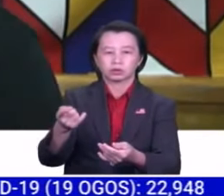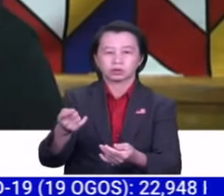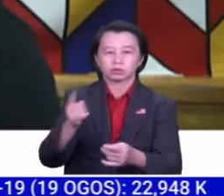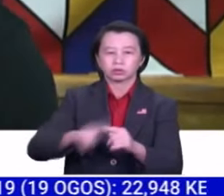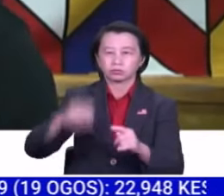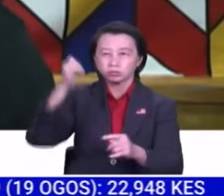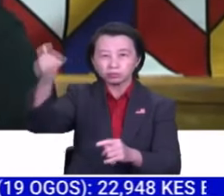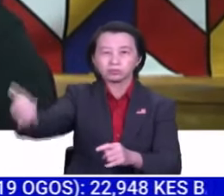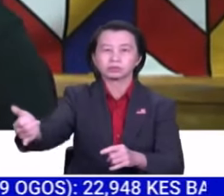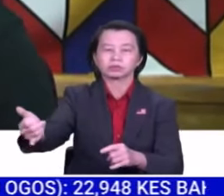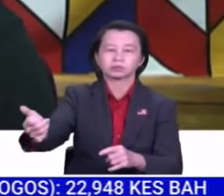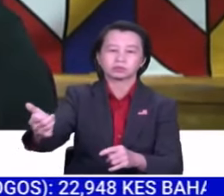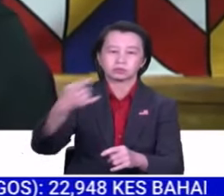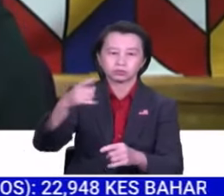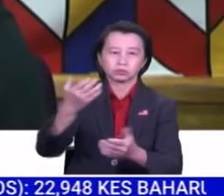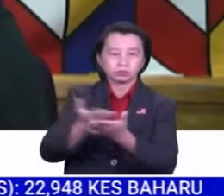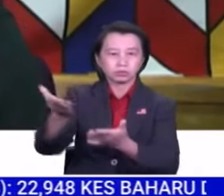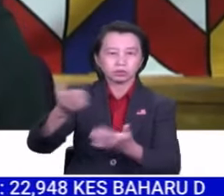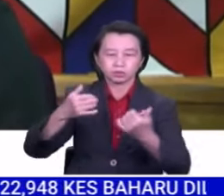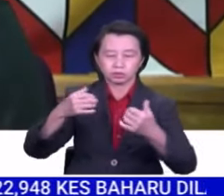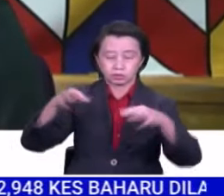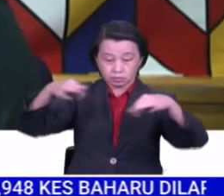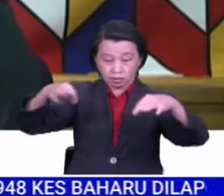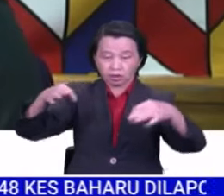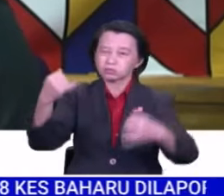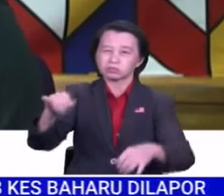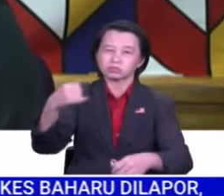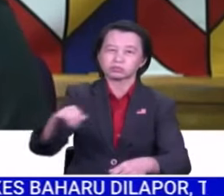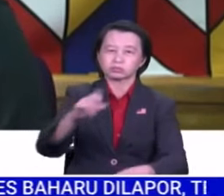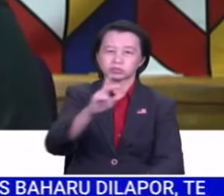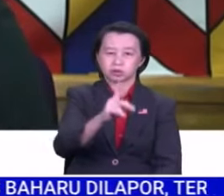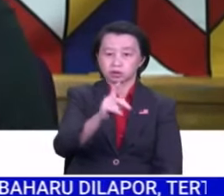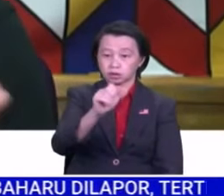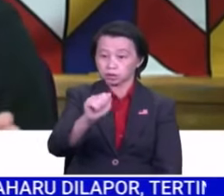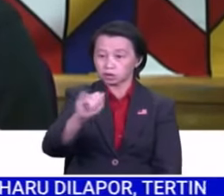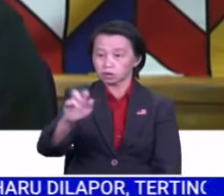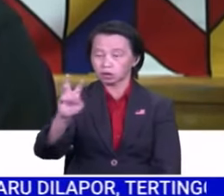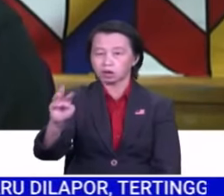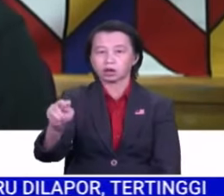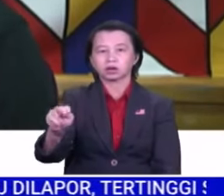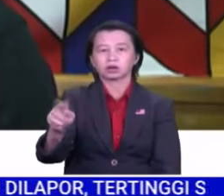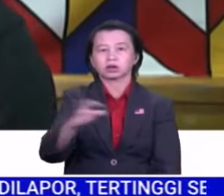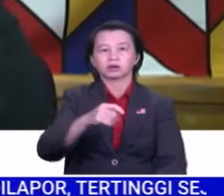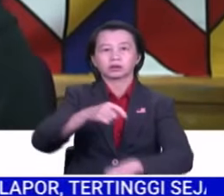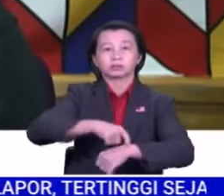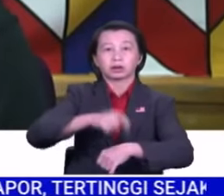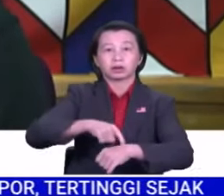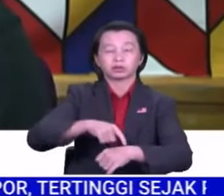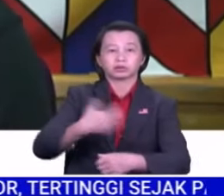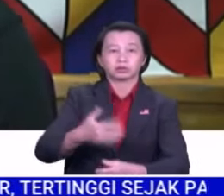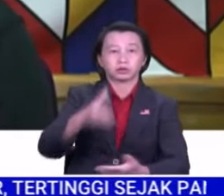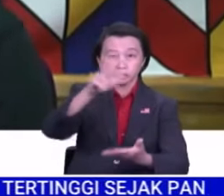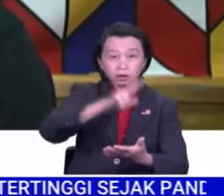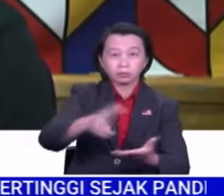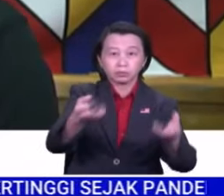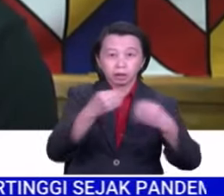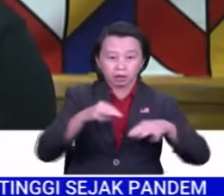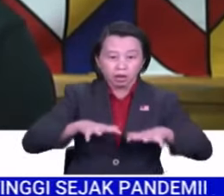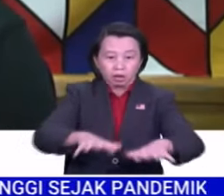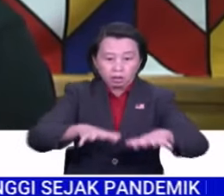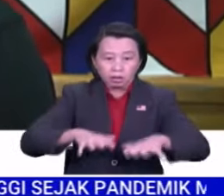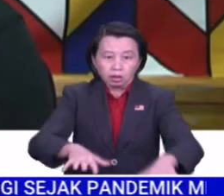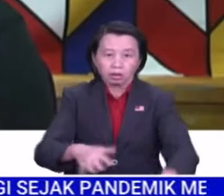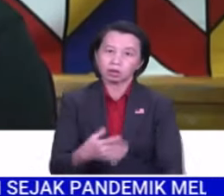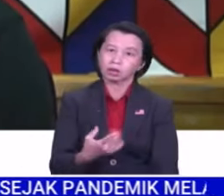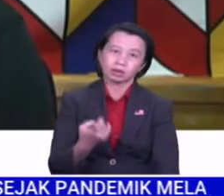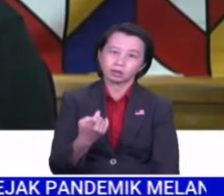beli kain dan sebagainya. Dan juga masa. Masa kami kurang daripada 3 minggu, 2 minggu lebih, ya